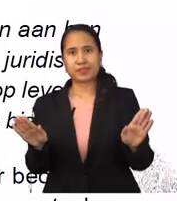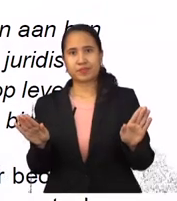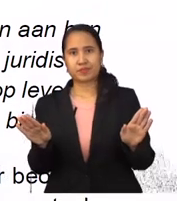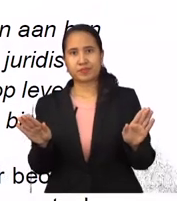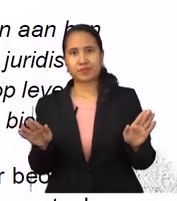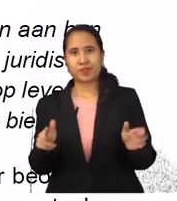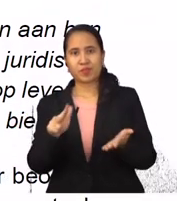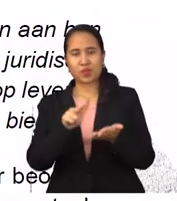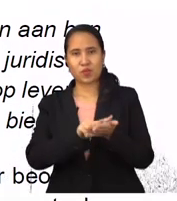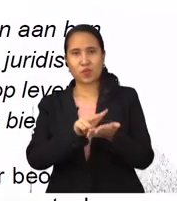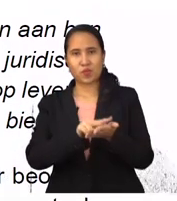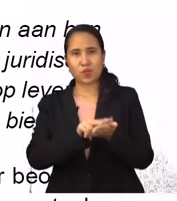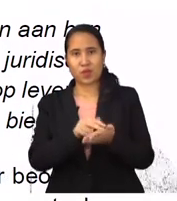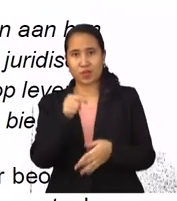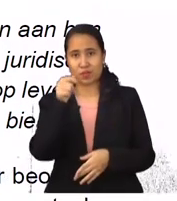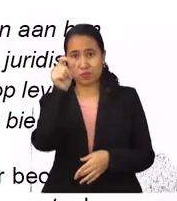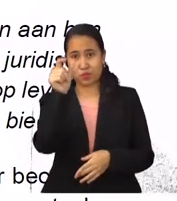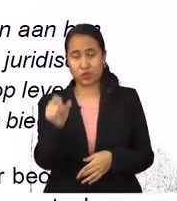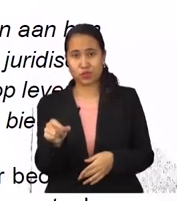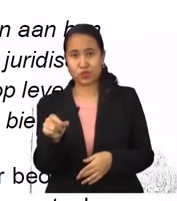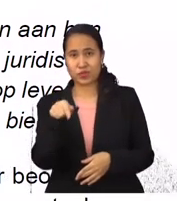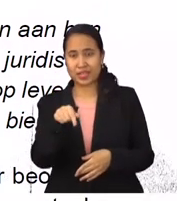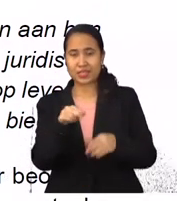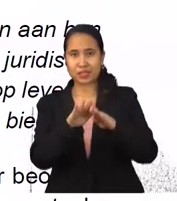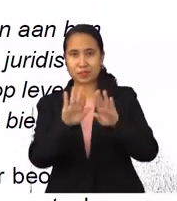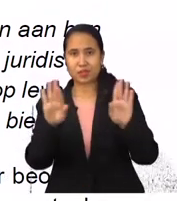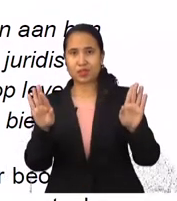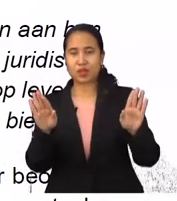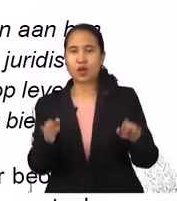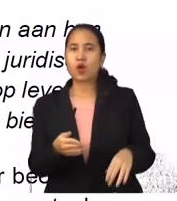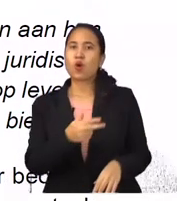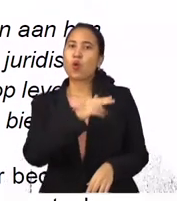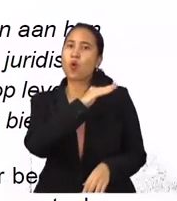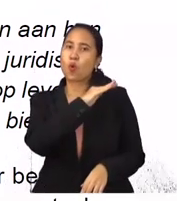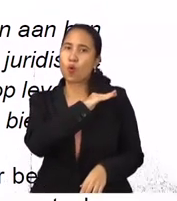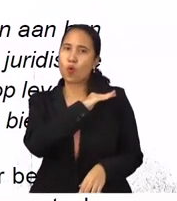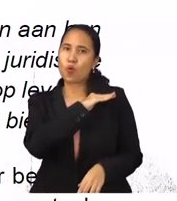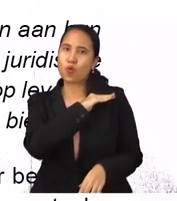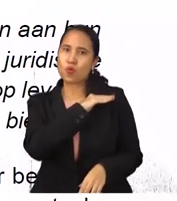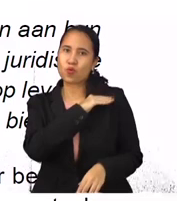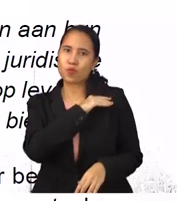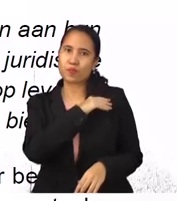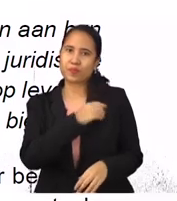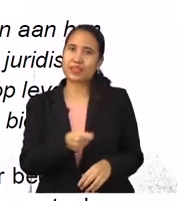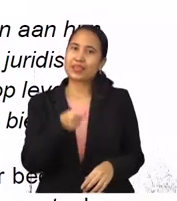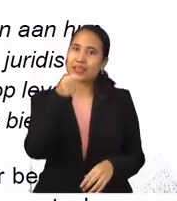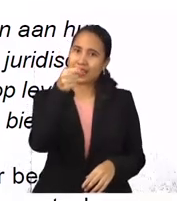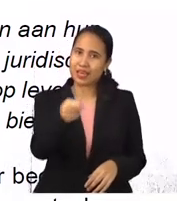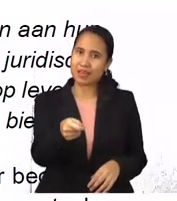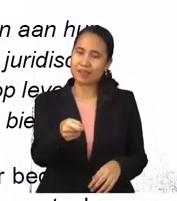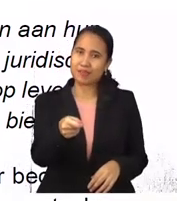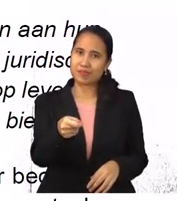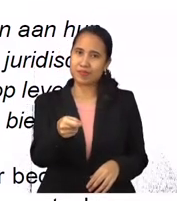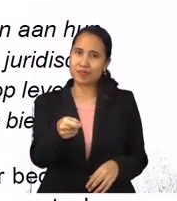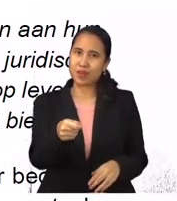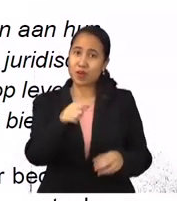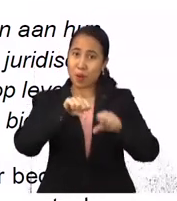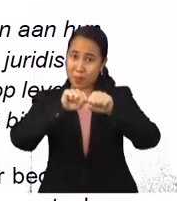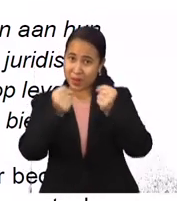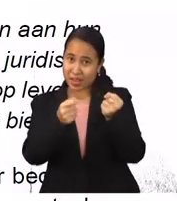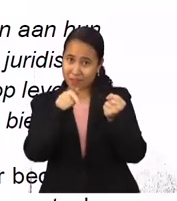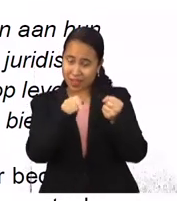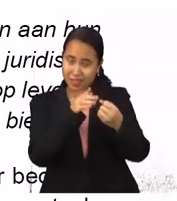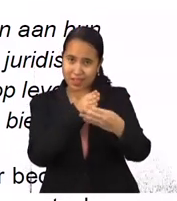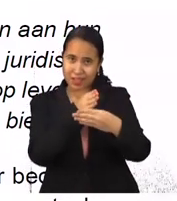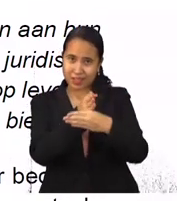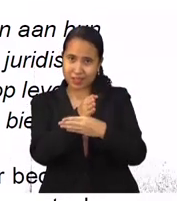van de wetgever, zal die bescherming zich ook moeten uitstrekken tot voorzieningen die in geval van schending van dat recht voor